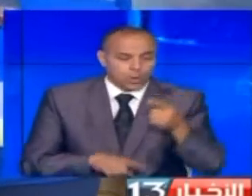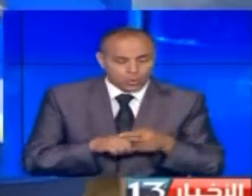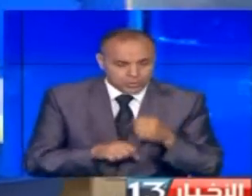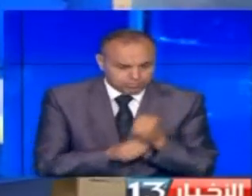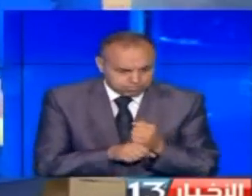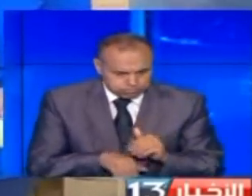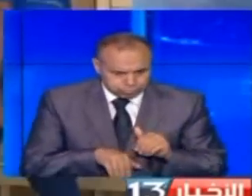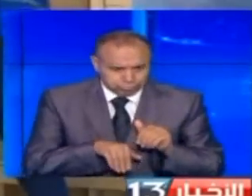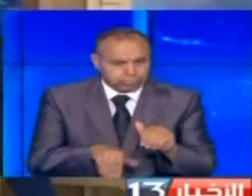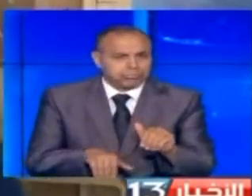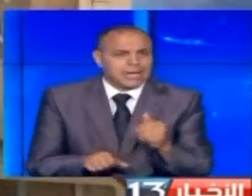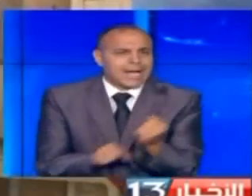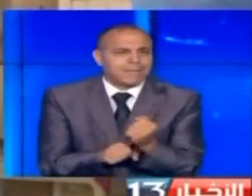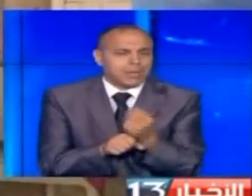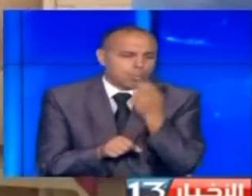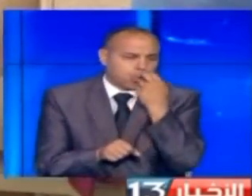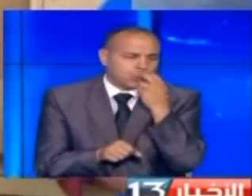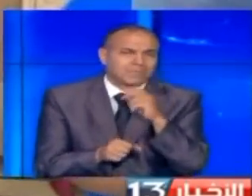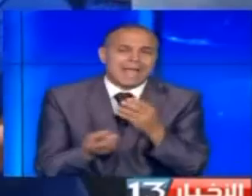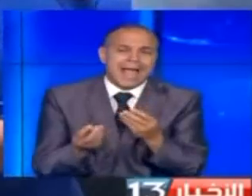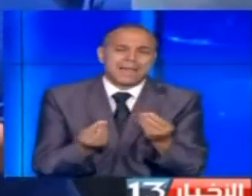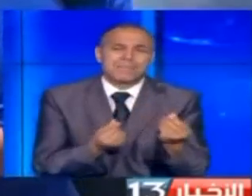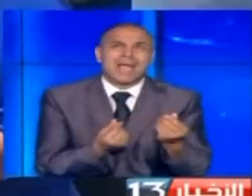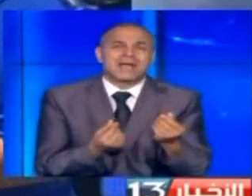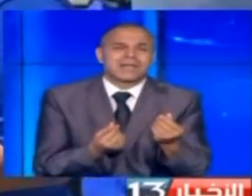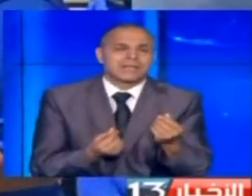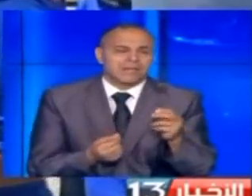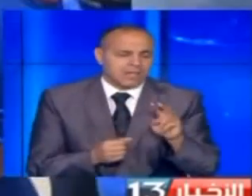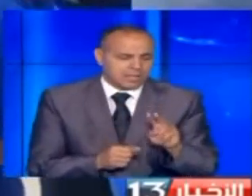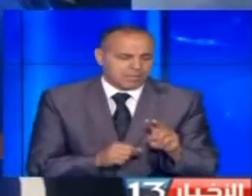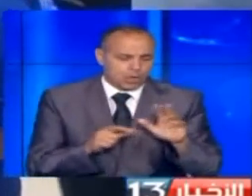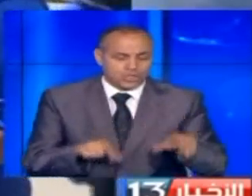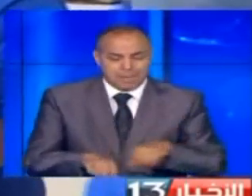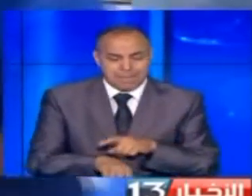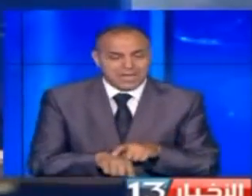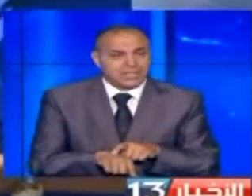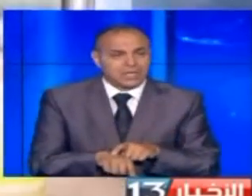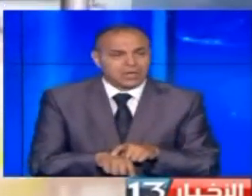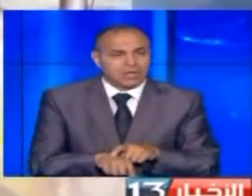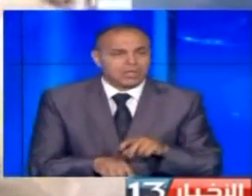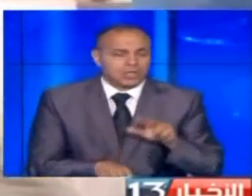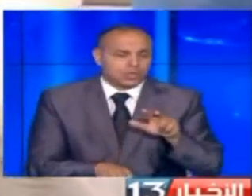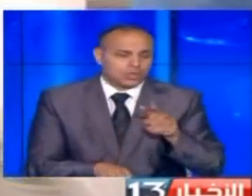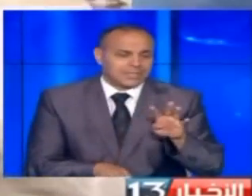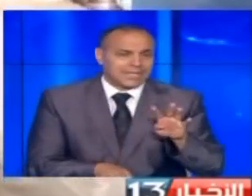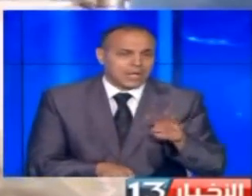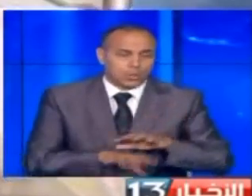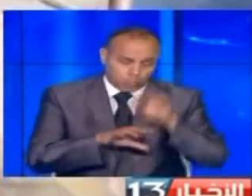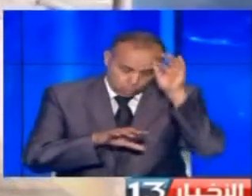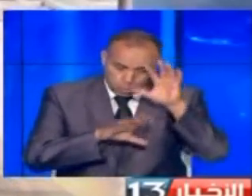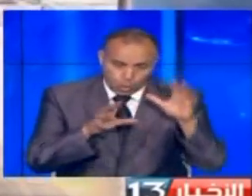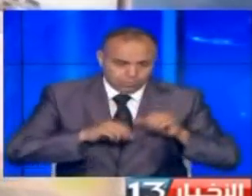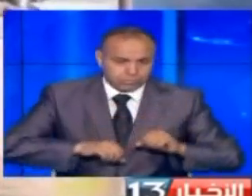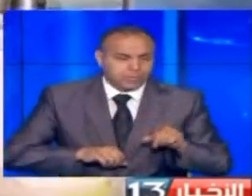إعطاء إشارة انطلاق عمل الشرطة البيئية ب 28 بلدية من مجموع 34 في إقليم تونس